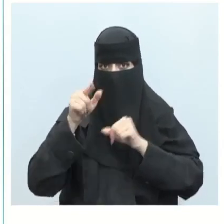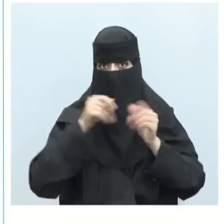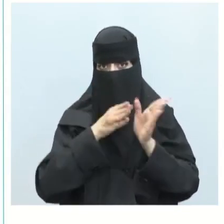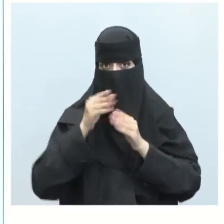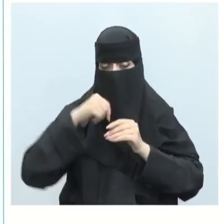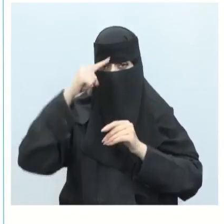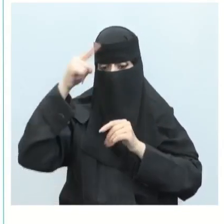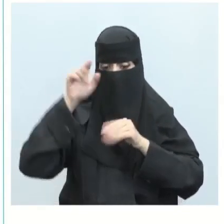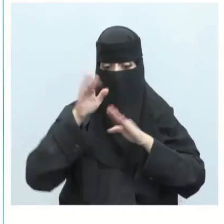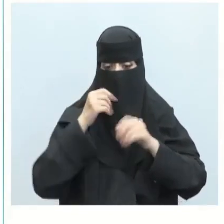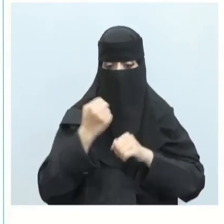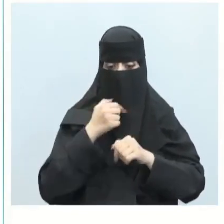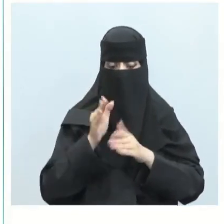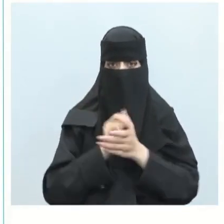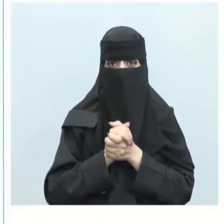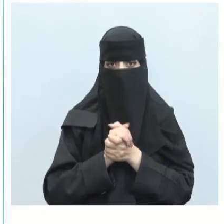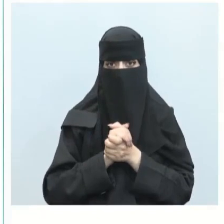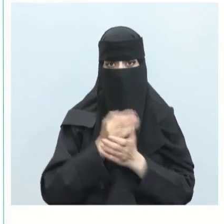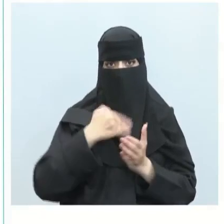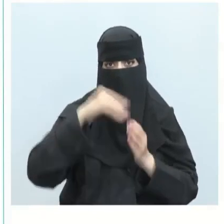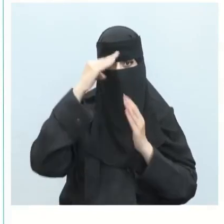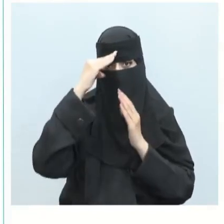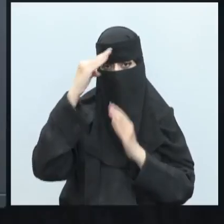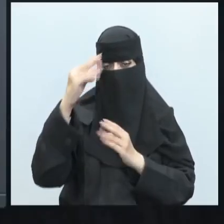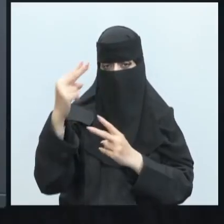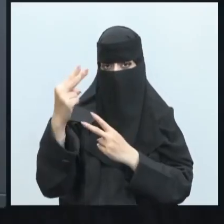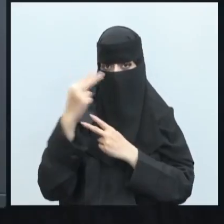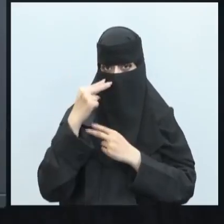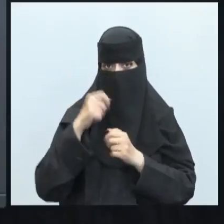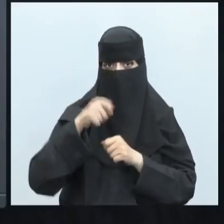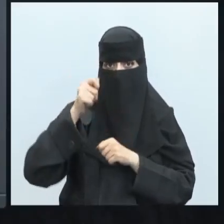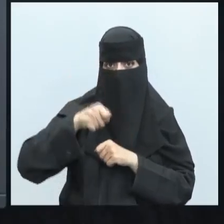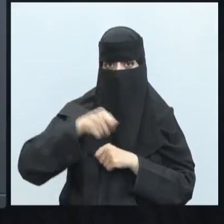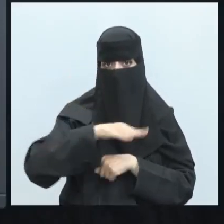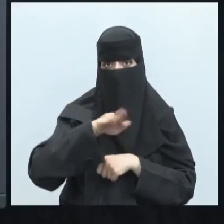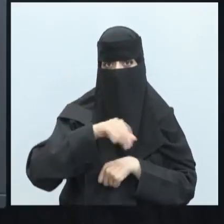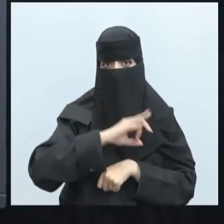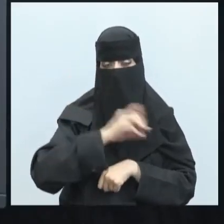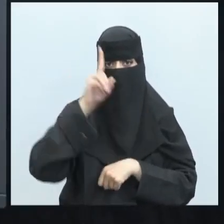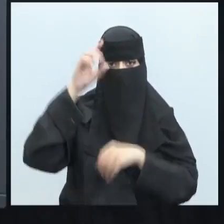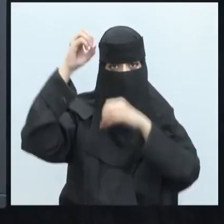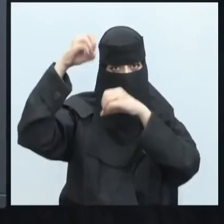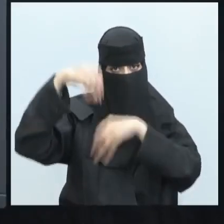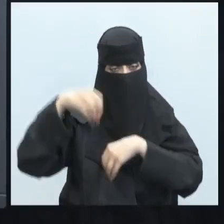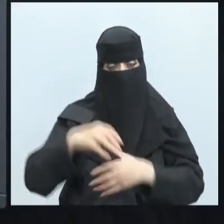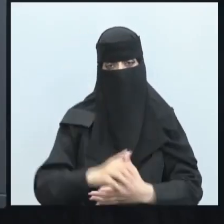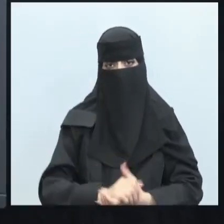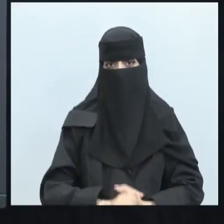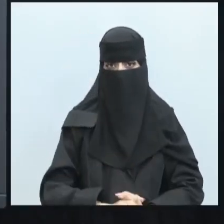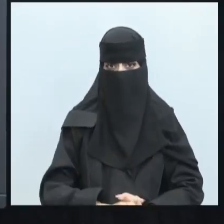الافتراضيه الخاصه شكرا لكم على حسن المتابعه والسلام عليكم ورحمه الله